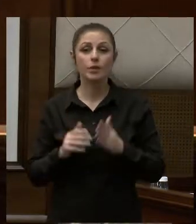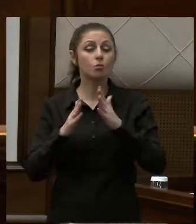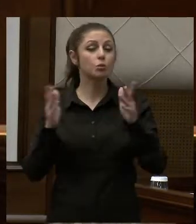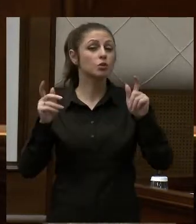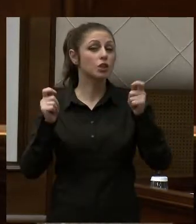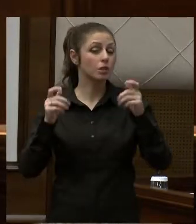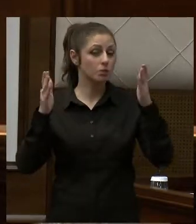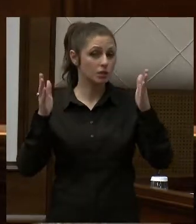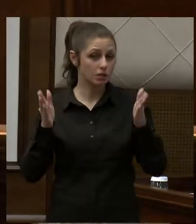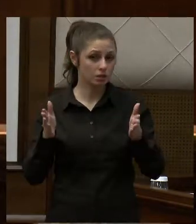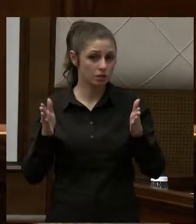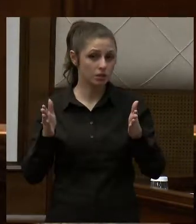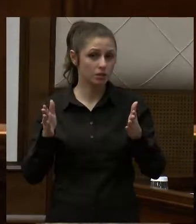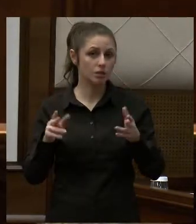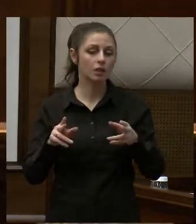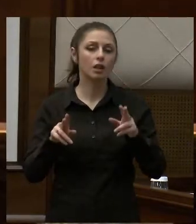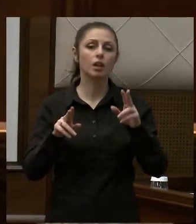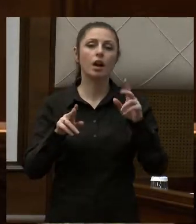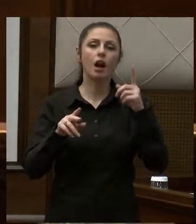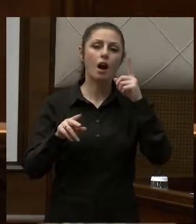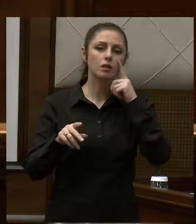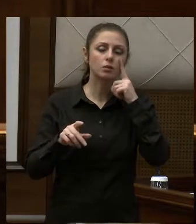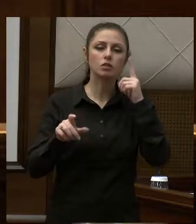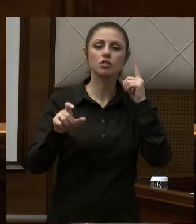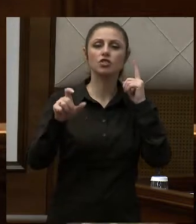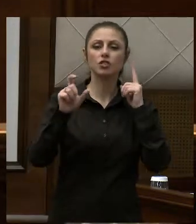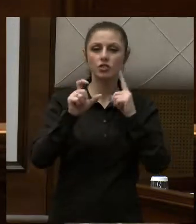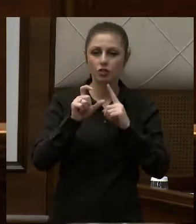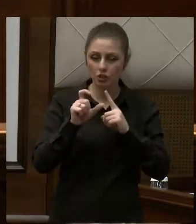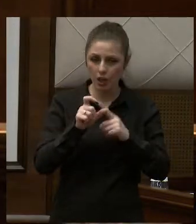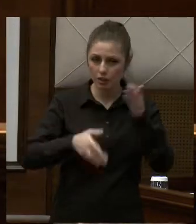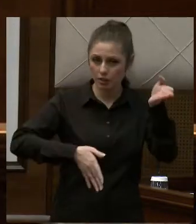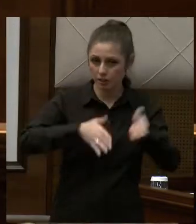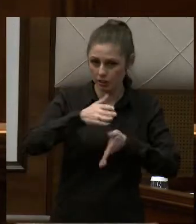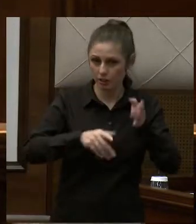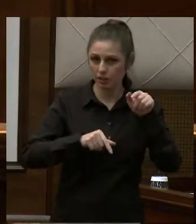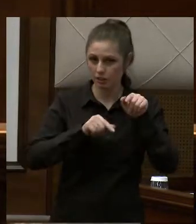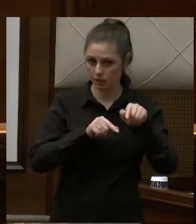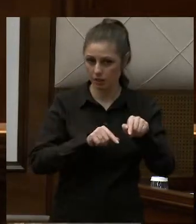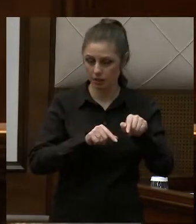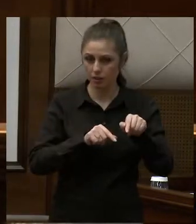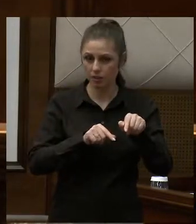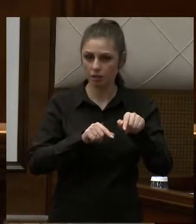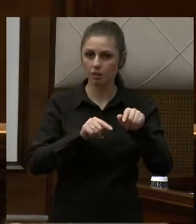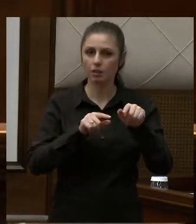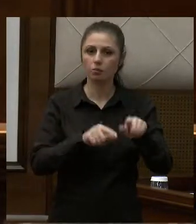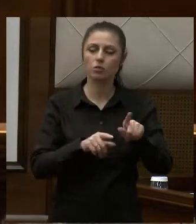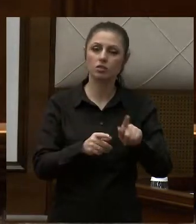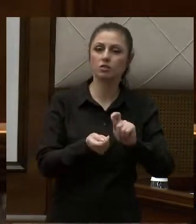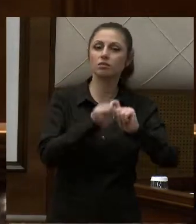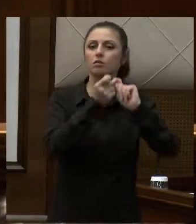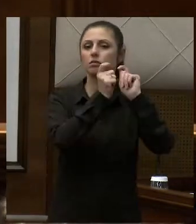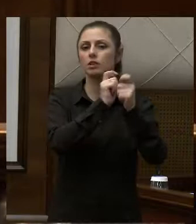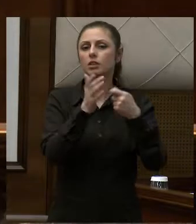Büyükçekmece, Gazi, Mustafa Kemal Atatürk Caddesi'ni Recep Bey bildiğim kadarıyla gayet olaya vakıf